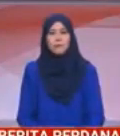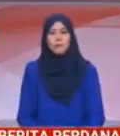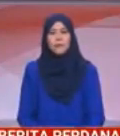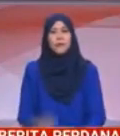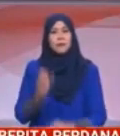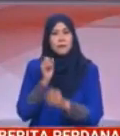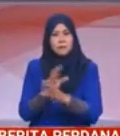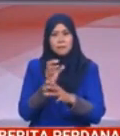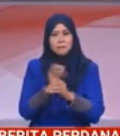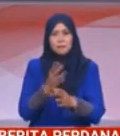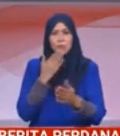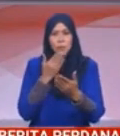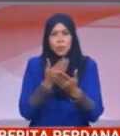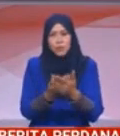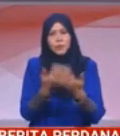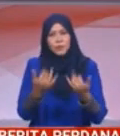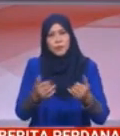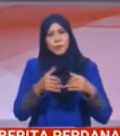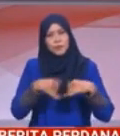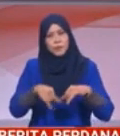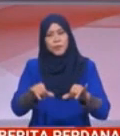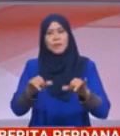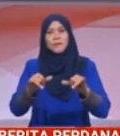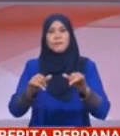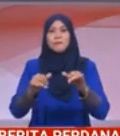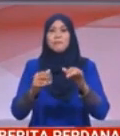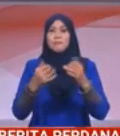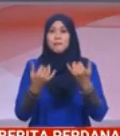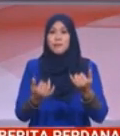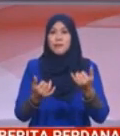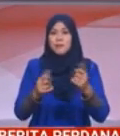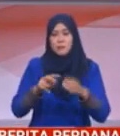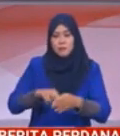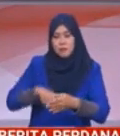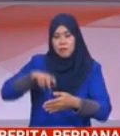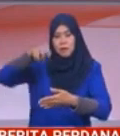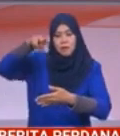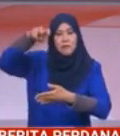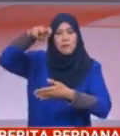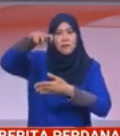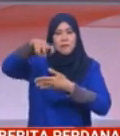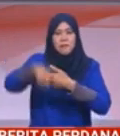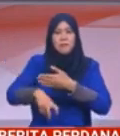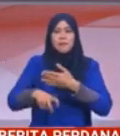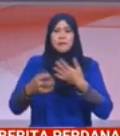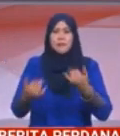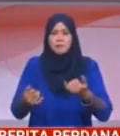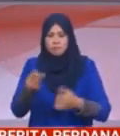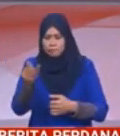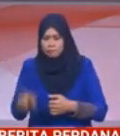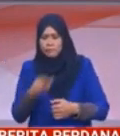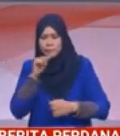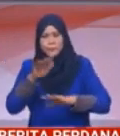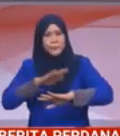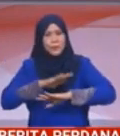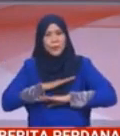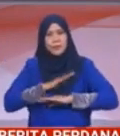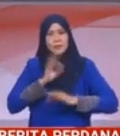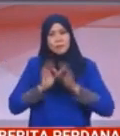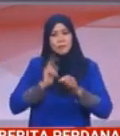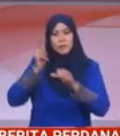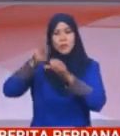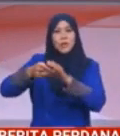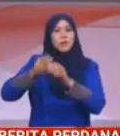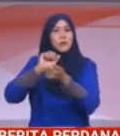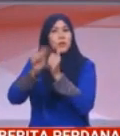satu usaha yang cukup baik kita teruskan dengan perkembangan ini jaguh lompat tinggi negara Lee hubway tidak puas jika menjejakkan kaki ke sukan